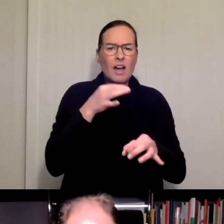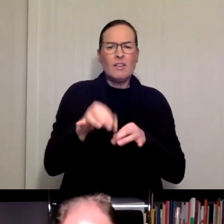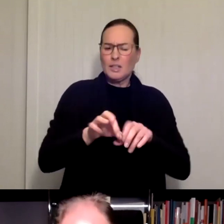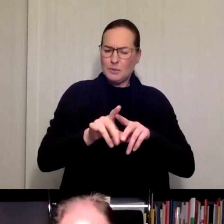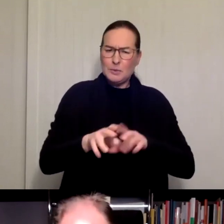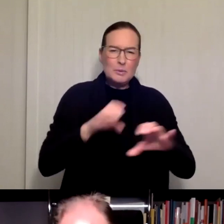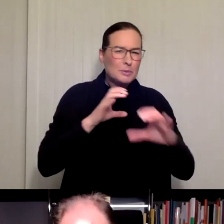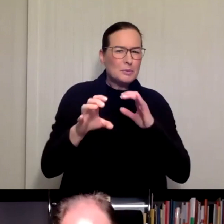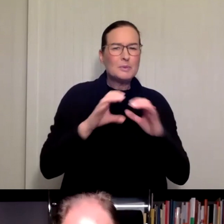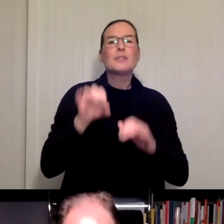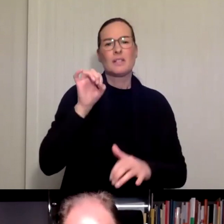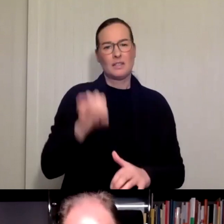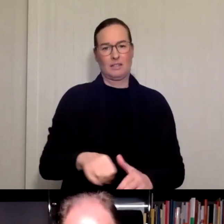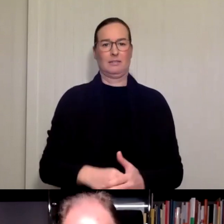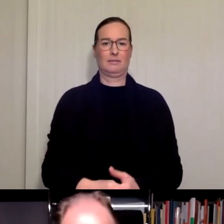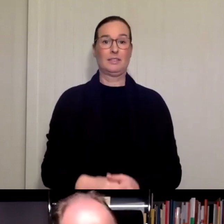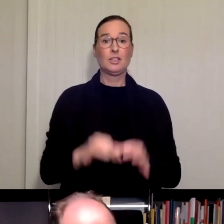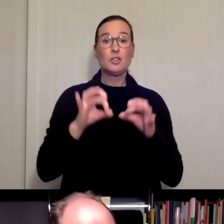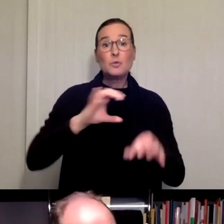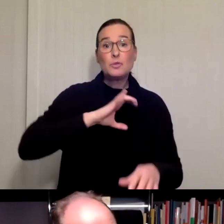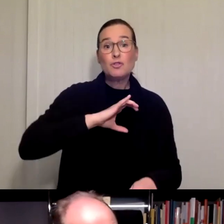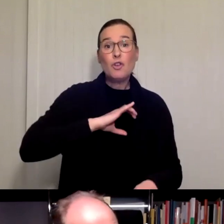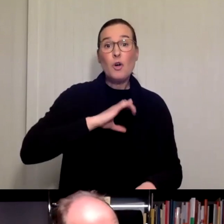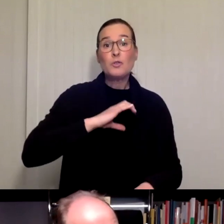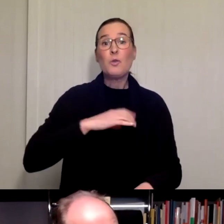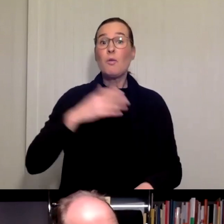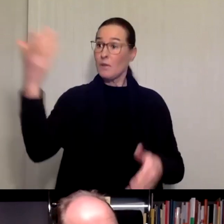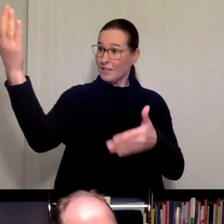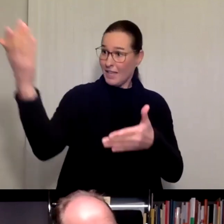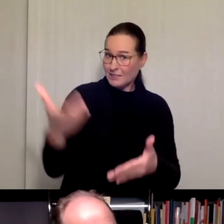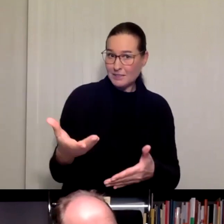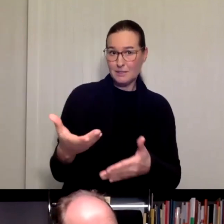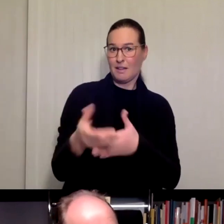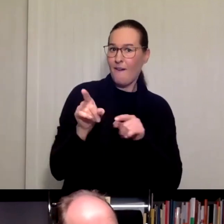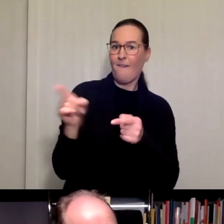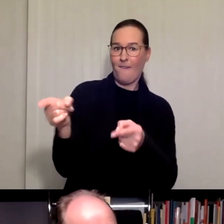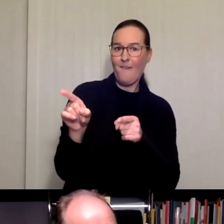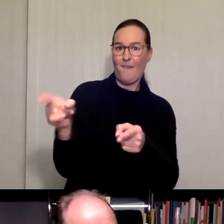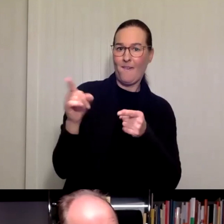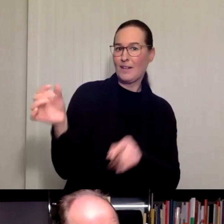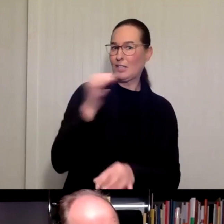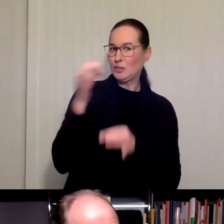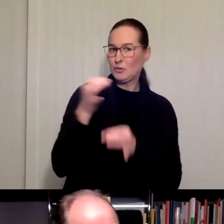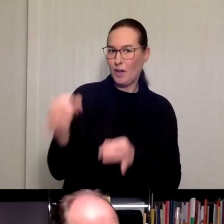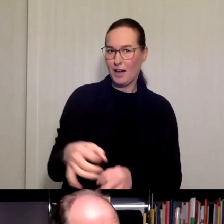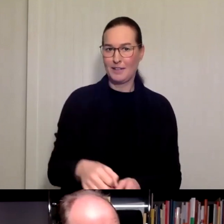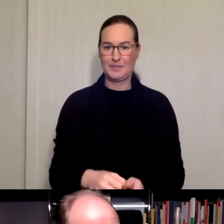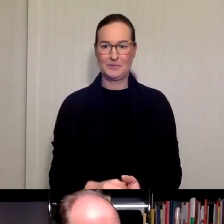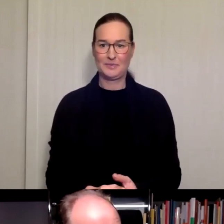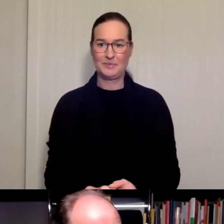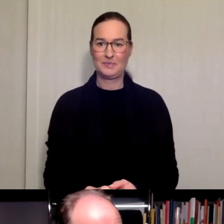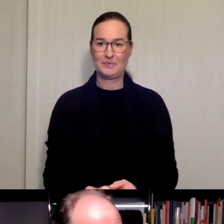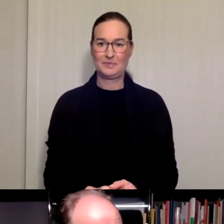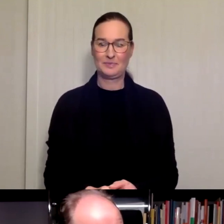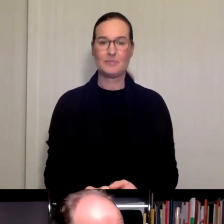wunderbare Gelegenheit, unsere Gäste einfach direkt zu löchern und direkt eigene Fragen loszuwerden. Also